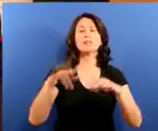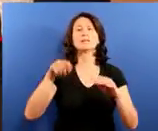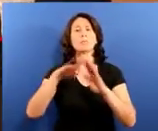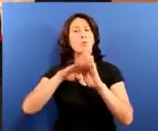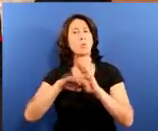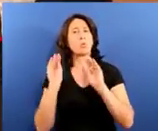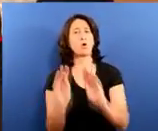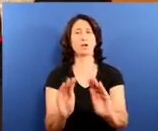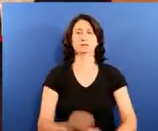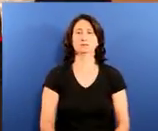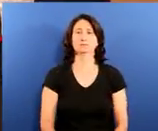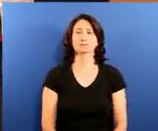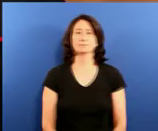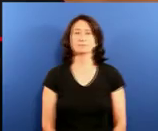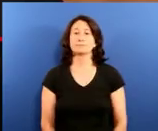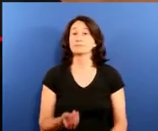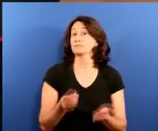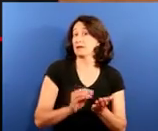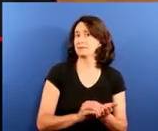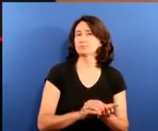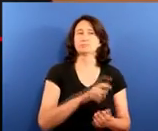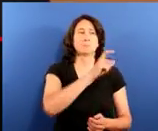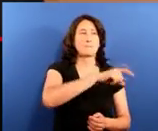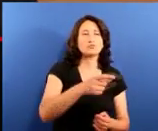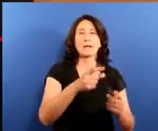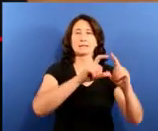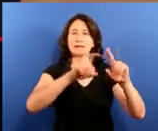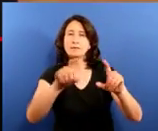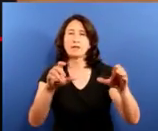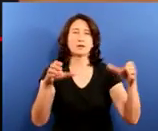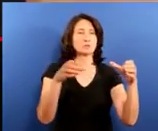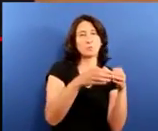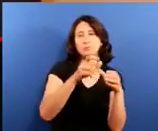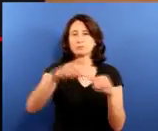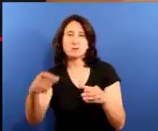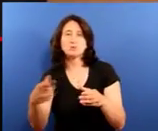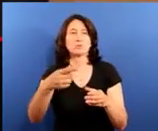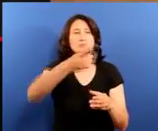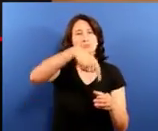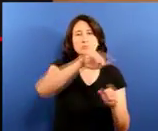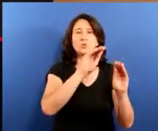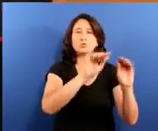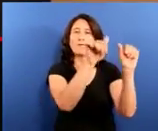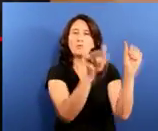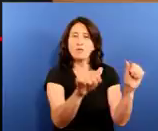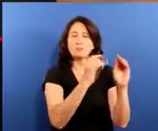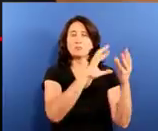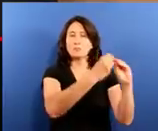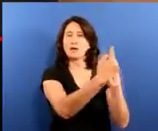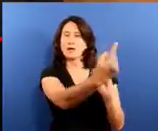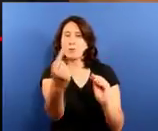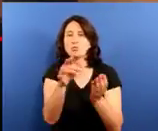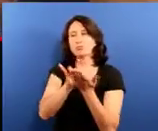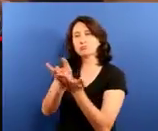bilbaokadierazi duenez bizkaitaren balioen sustapenerako laguntzea azgain erakunde pertsona eta kolektibo horien